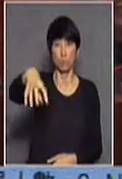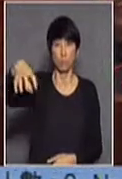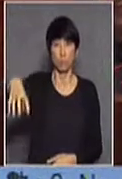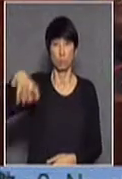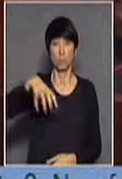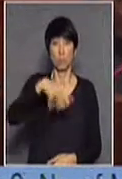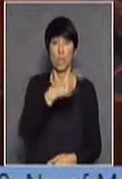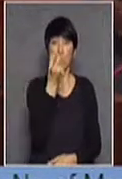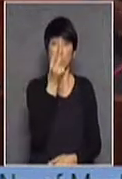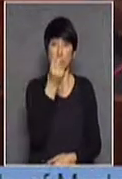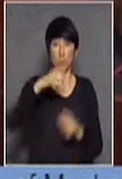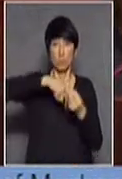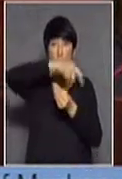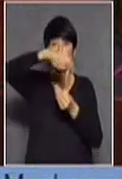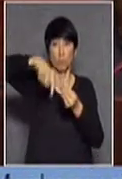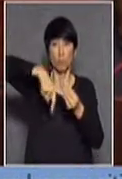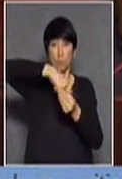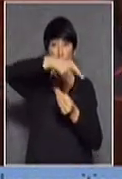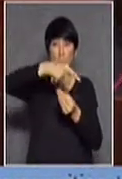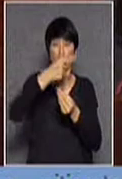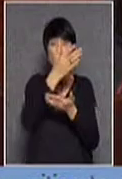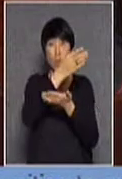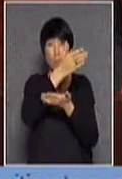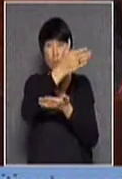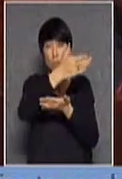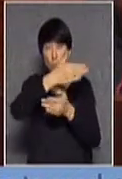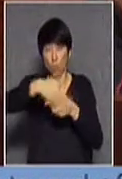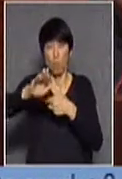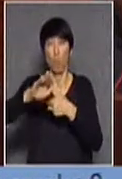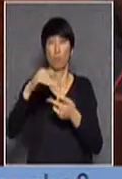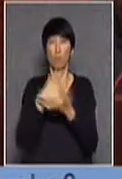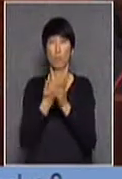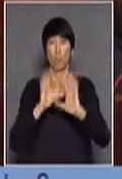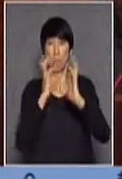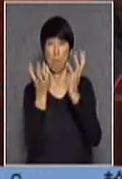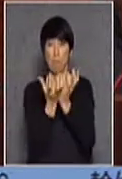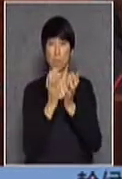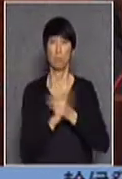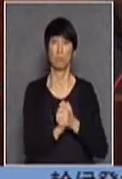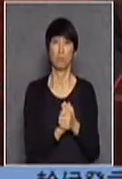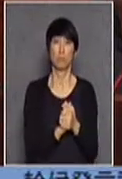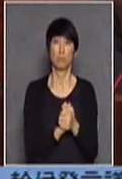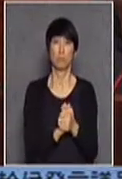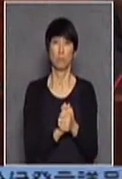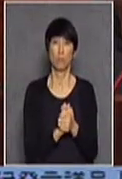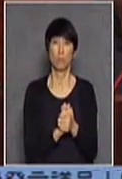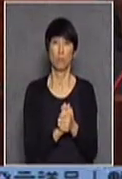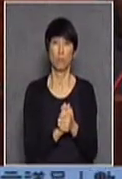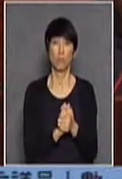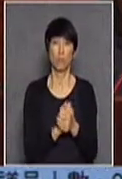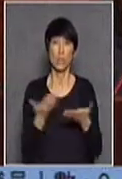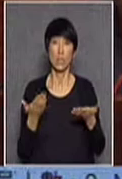環境過咗啲，唔可以成為另一個獨立嘅組織嘅話咧，呢個係違反現